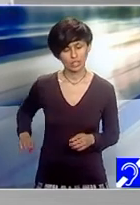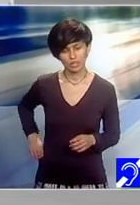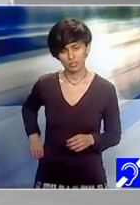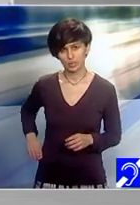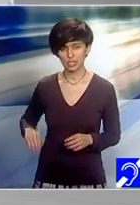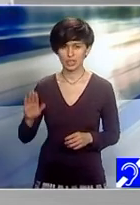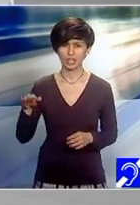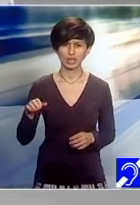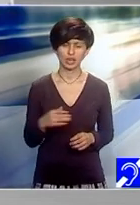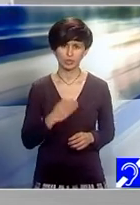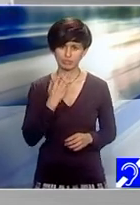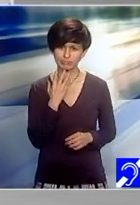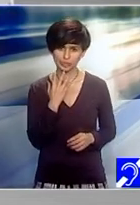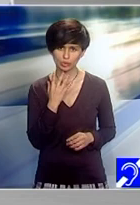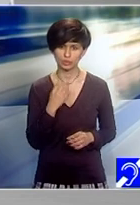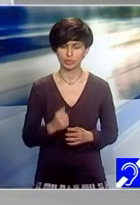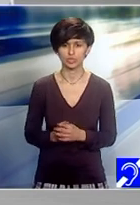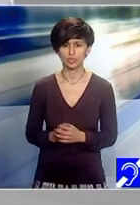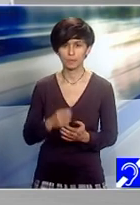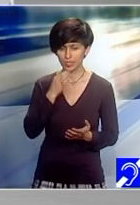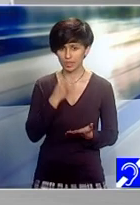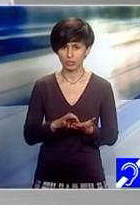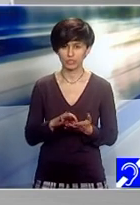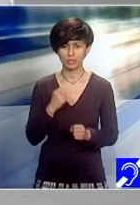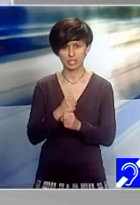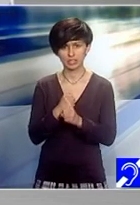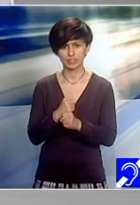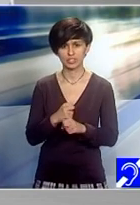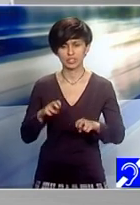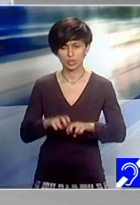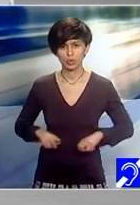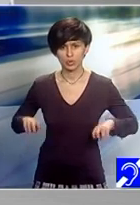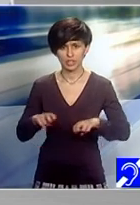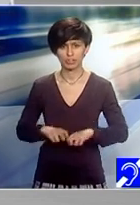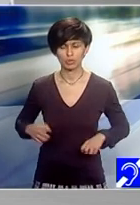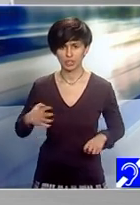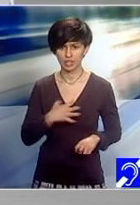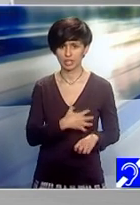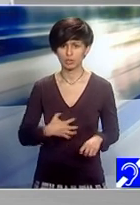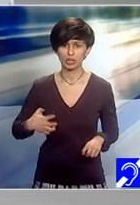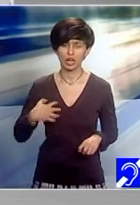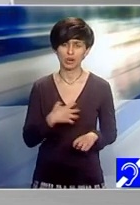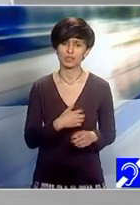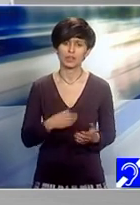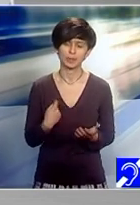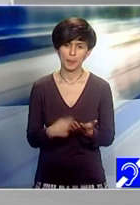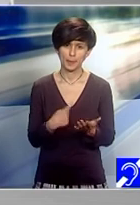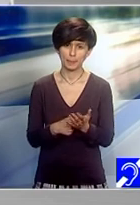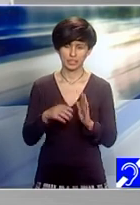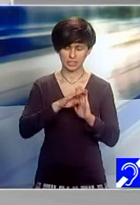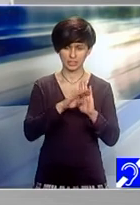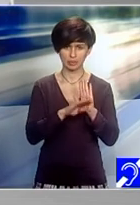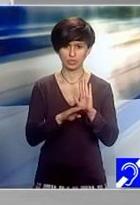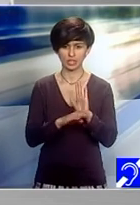au suspiciuni confirmate se face și o evaluare ecografică plătită tot din acest program și chiar o